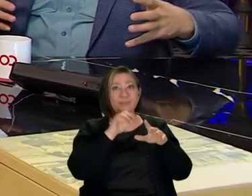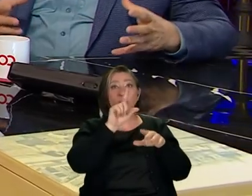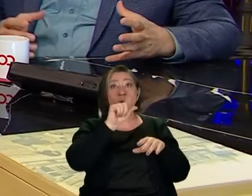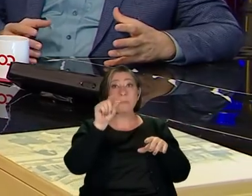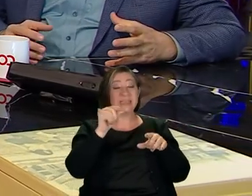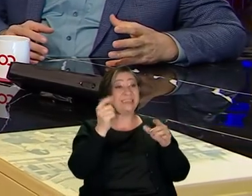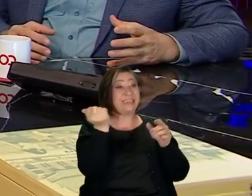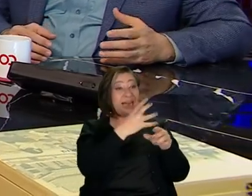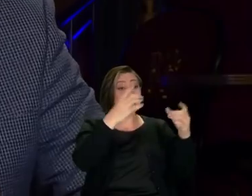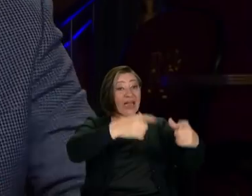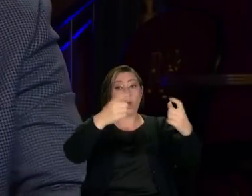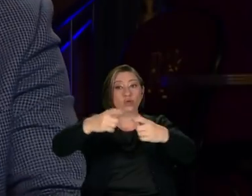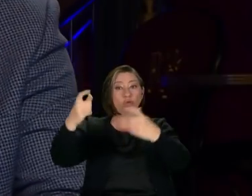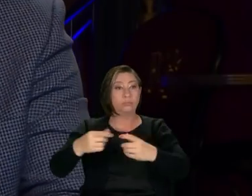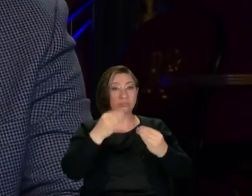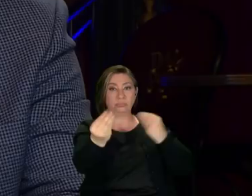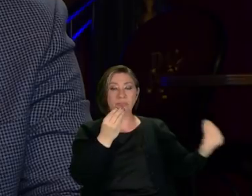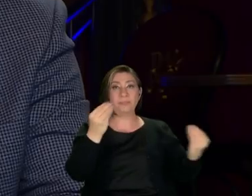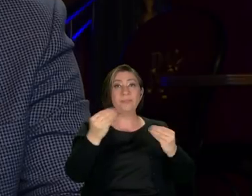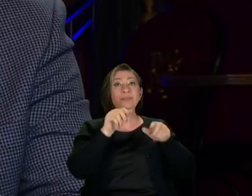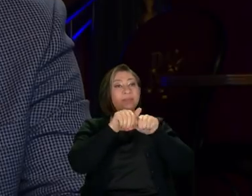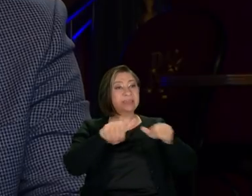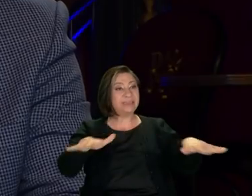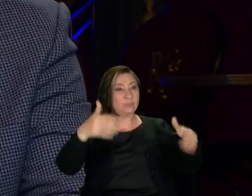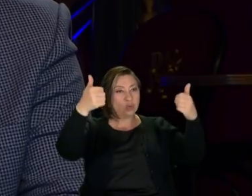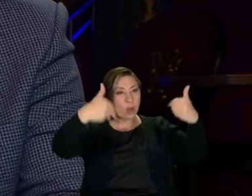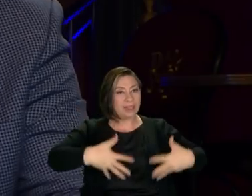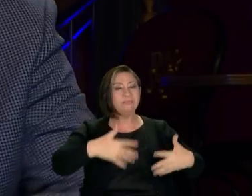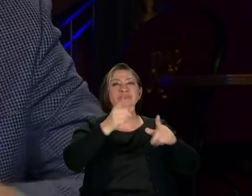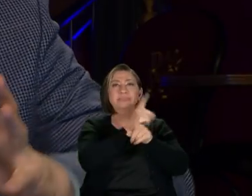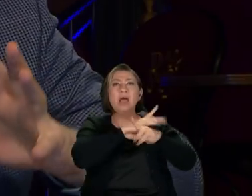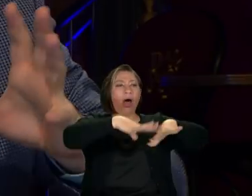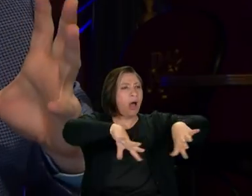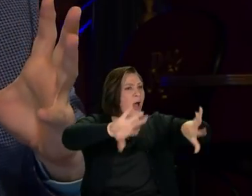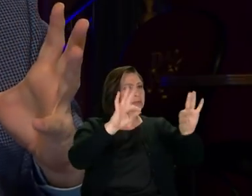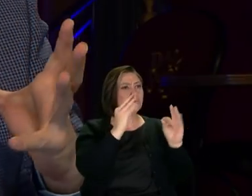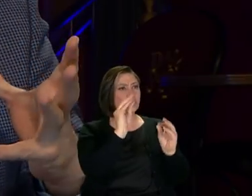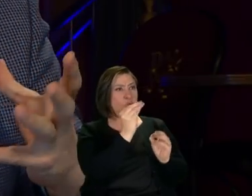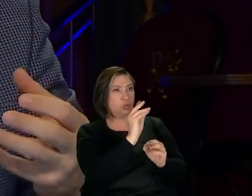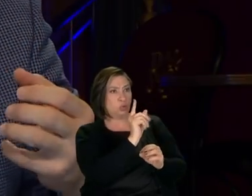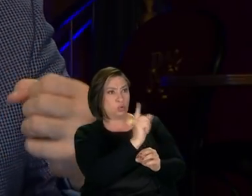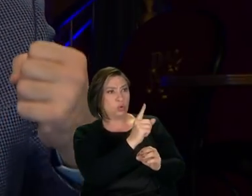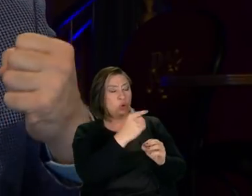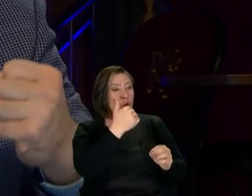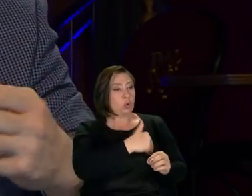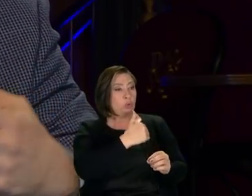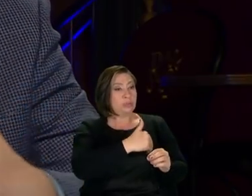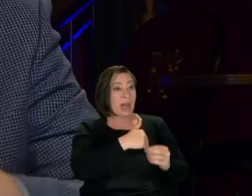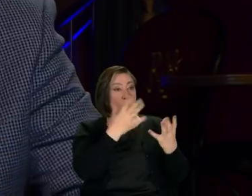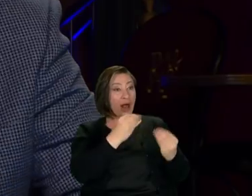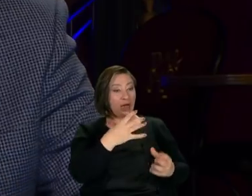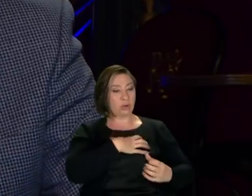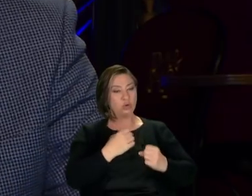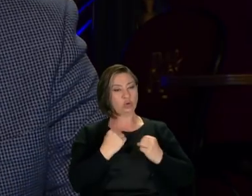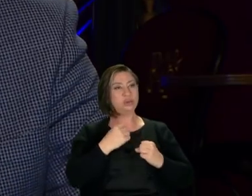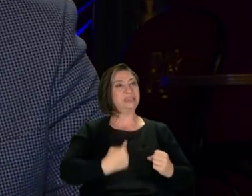tane salon tahsis ettim. Sistematik halde yönetim kurulu üyeliği vesaire. Yani çocuğu önce bir kere bir kurumsal olarak kendini